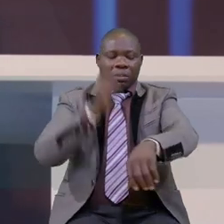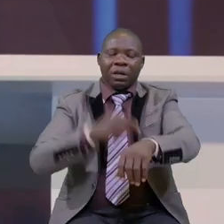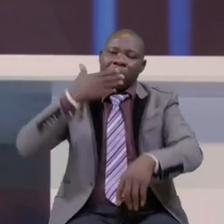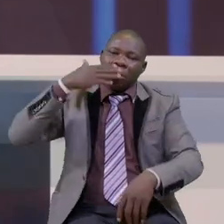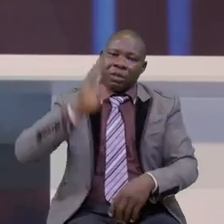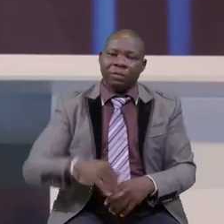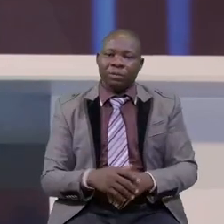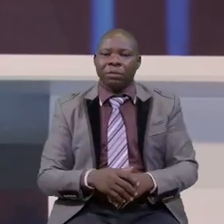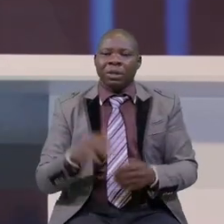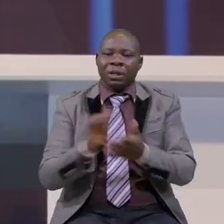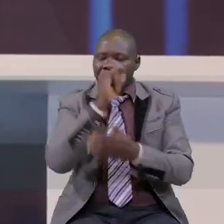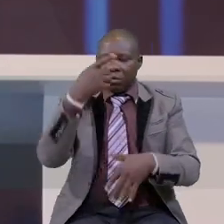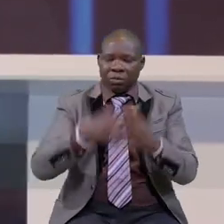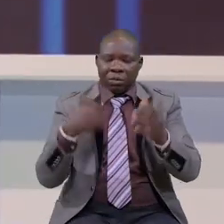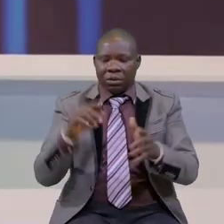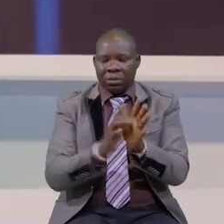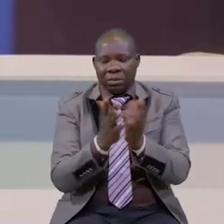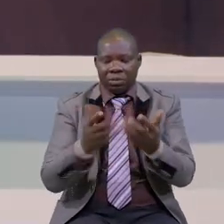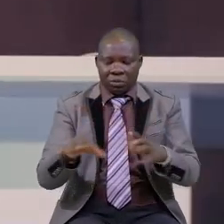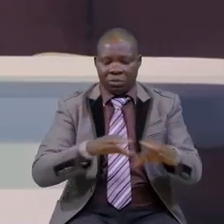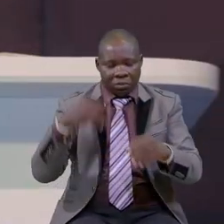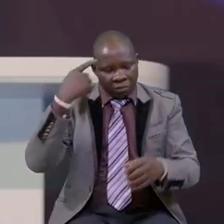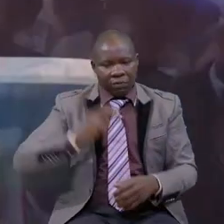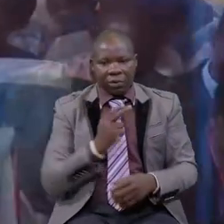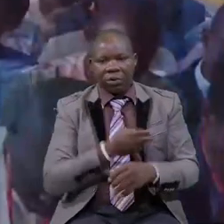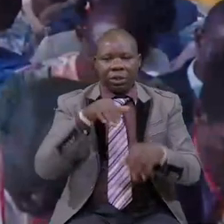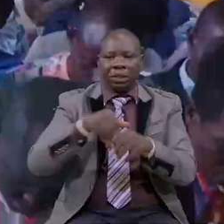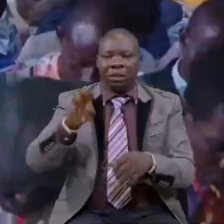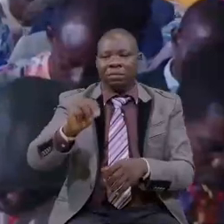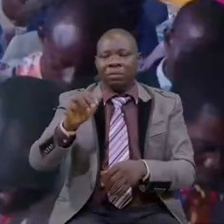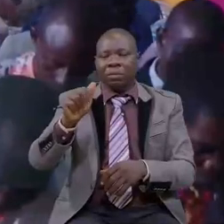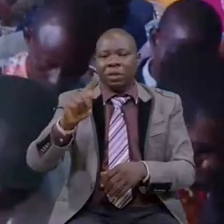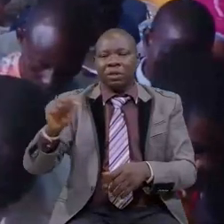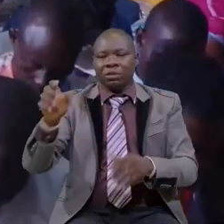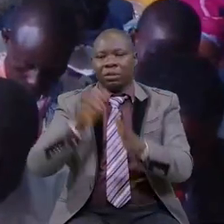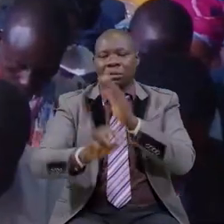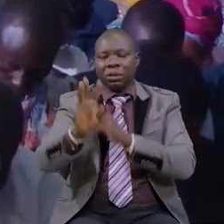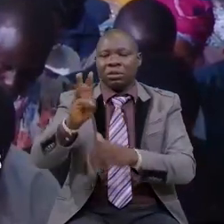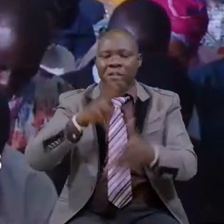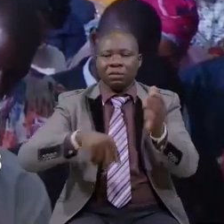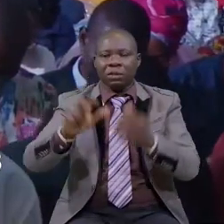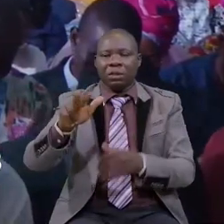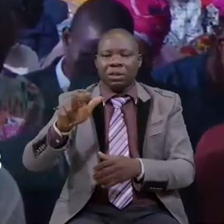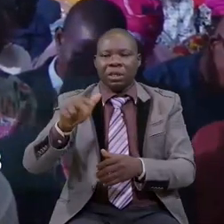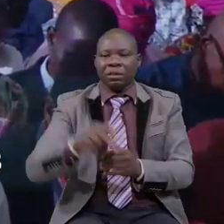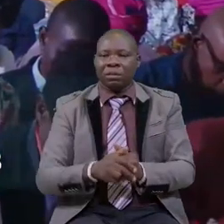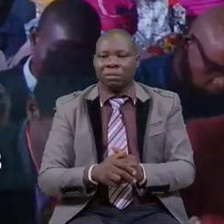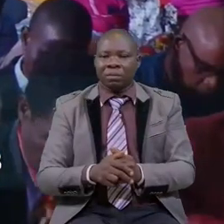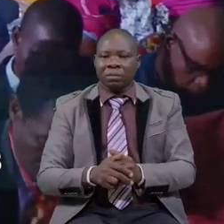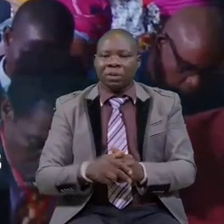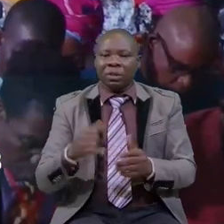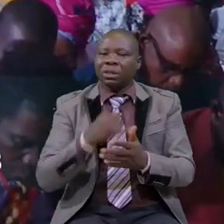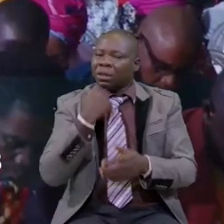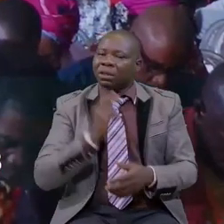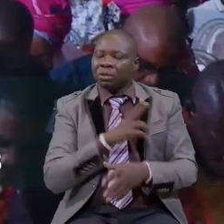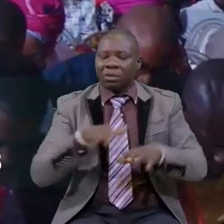à vie. Est-ce que la Bible fait pour nous? En Matthieu chapitre 6, verset 13. En Matthieu 6, il nous